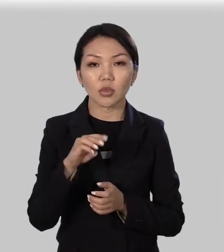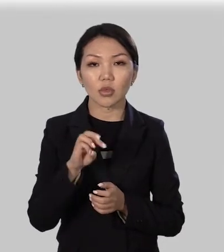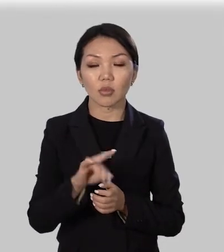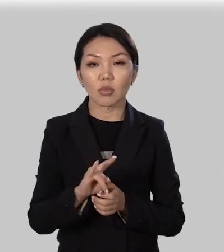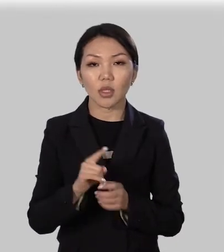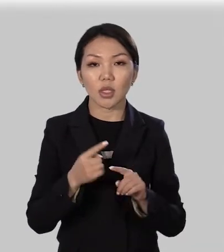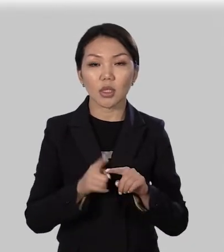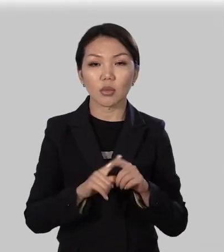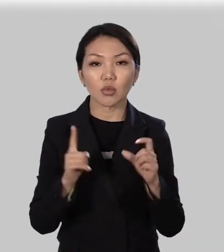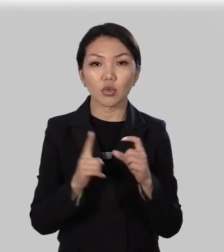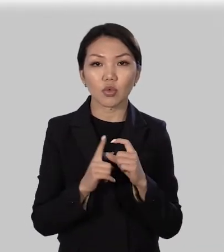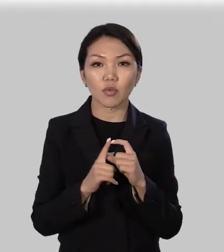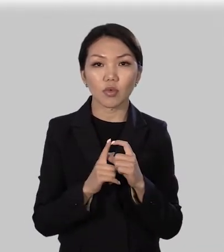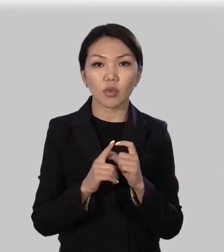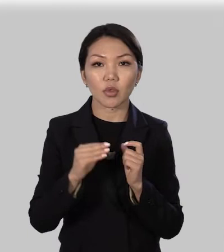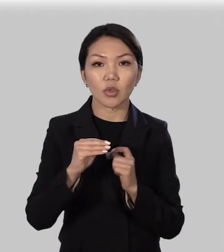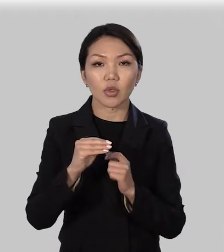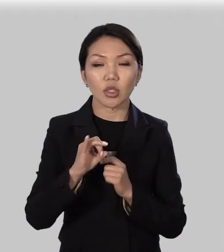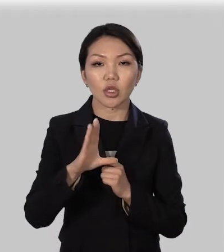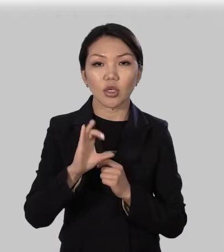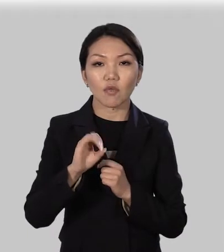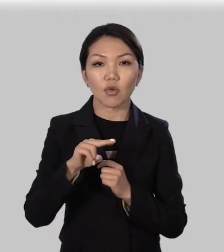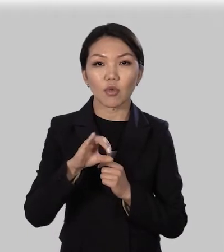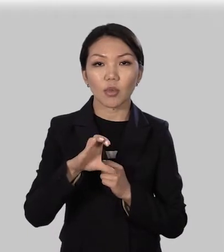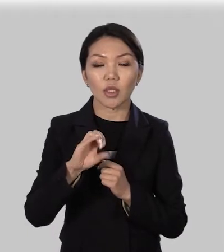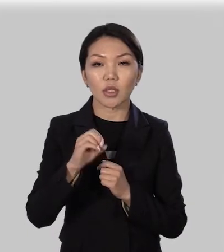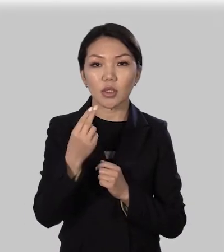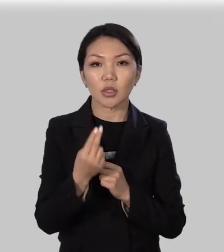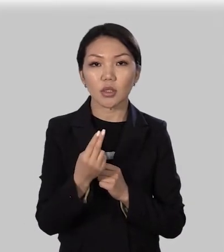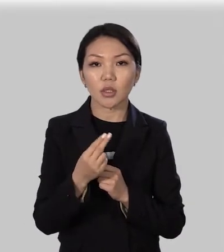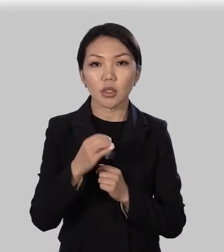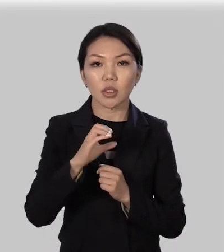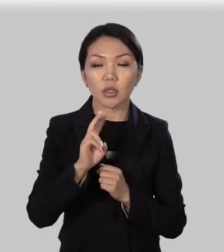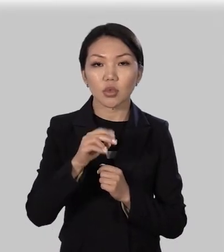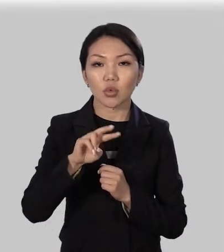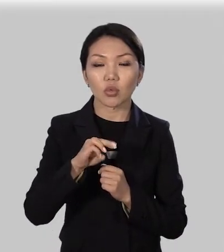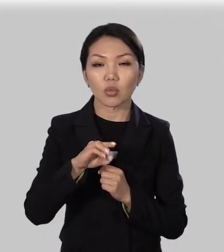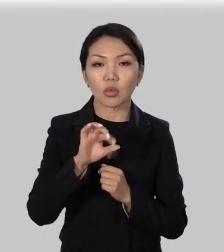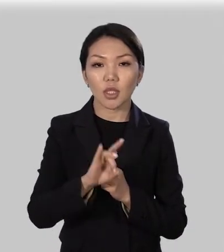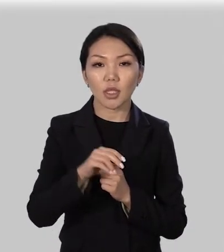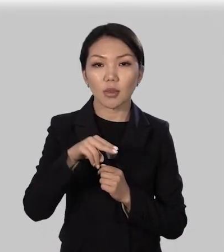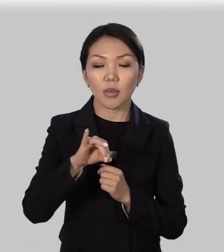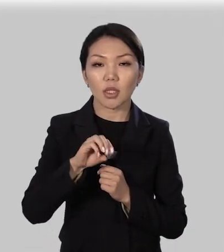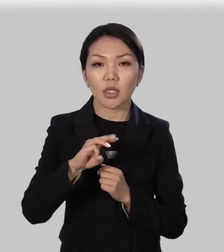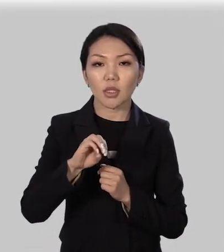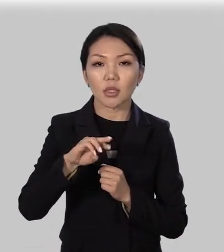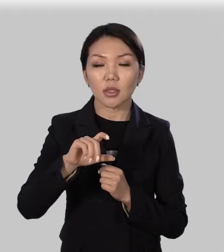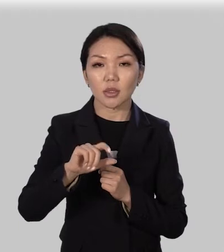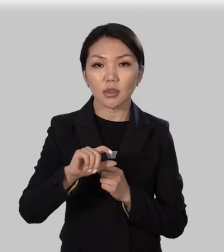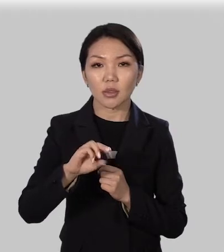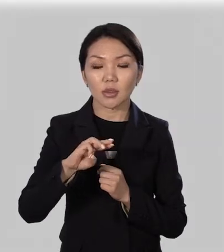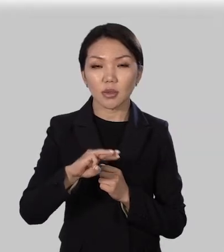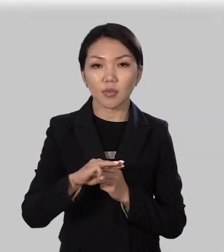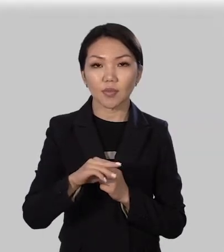Синонимы к слову «художник». Живописец, скульптор, портретист, рисовальщик,